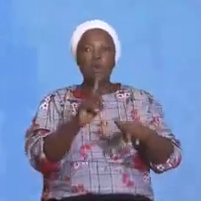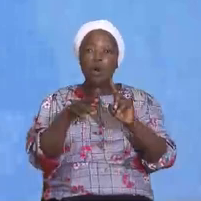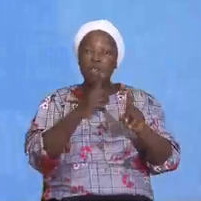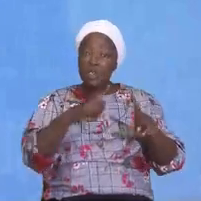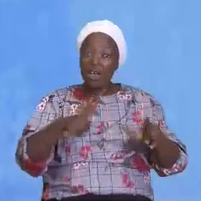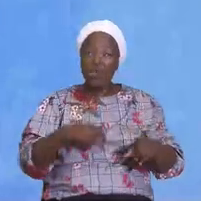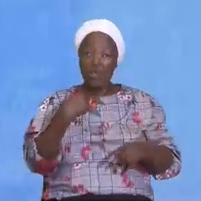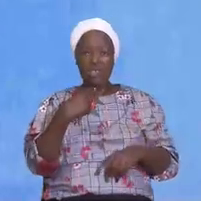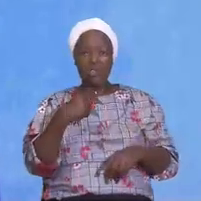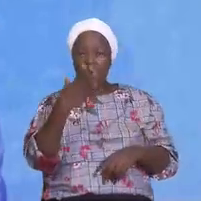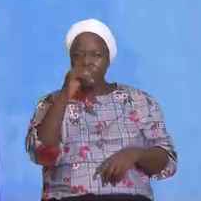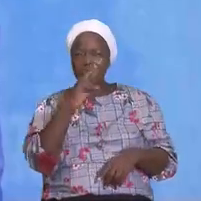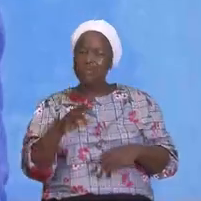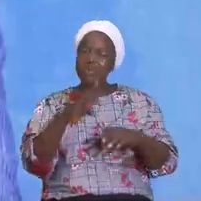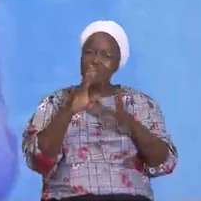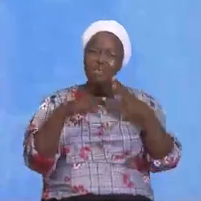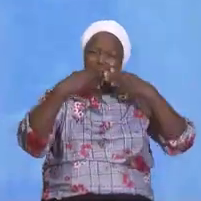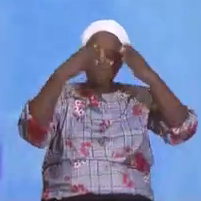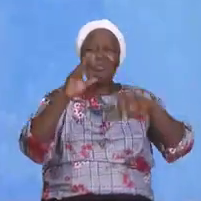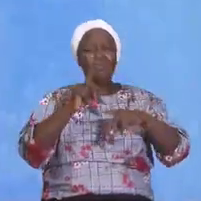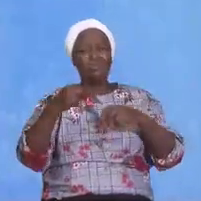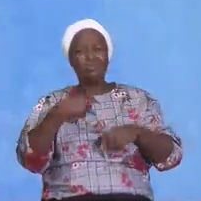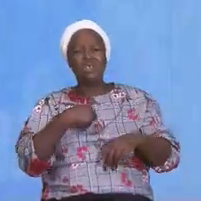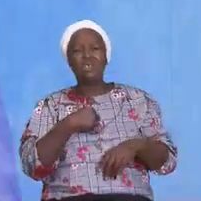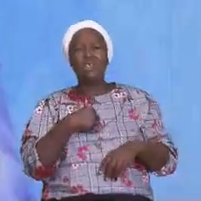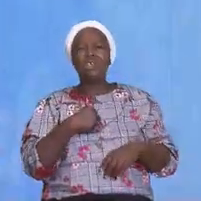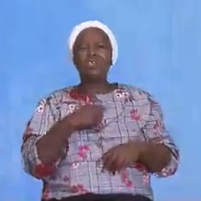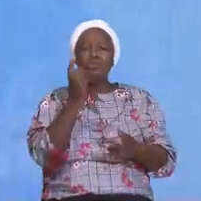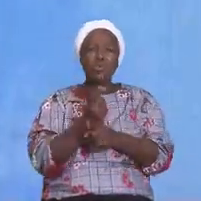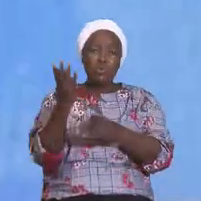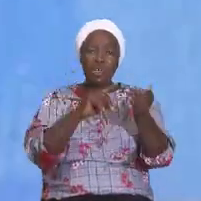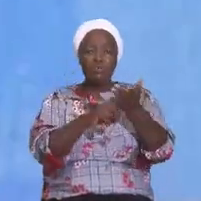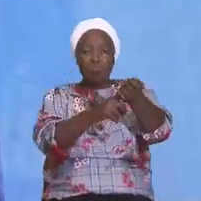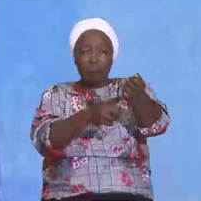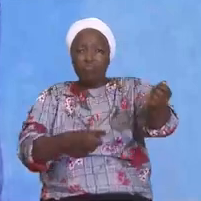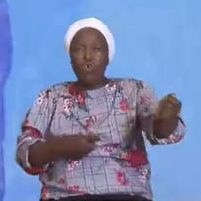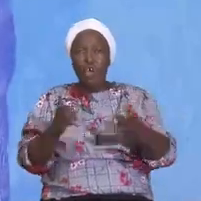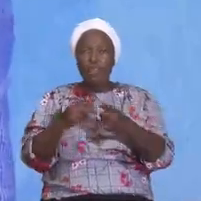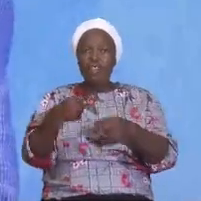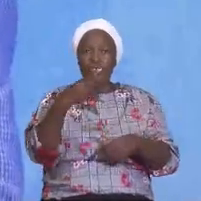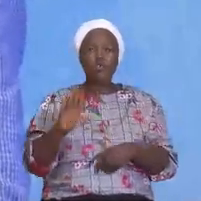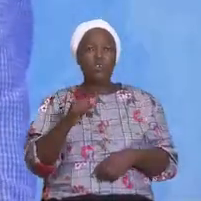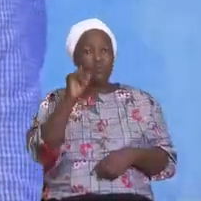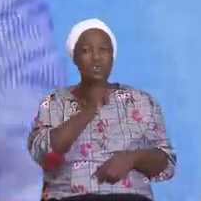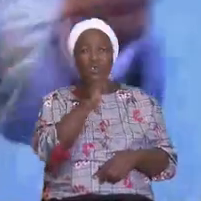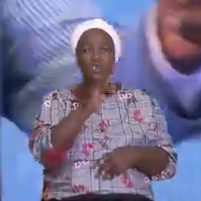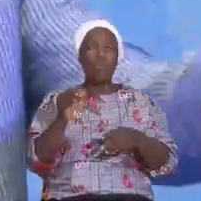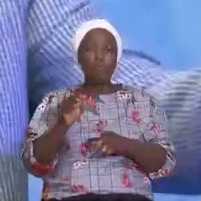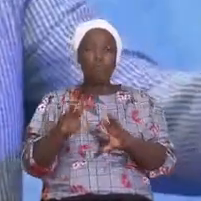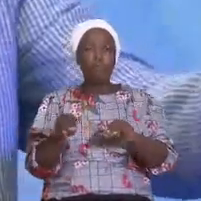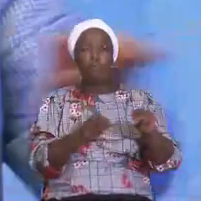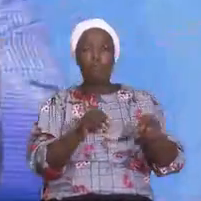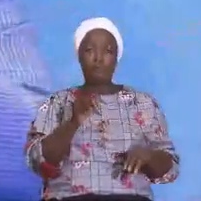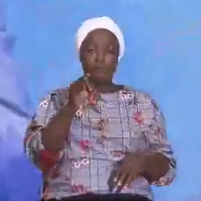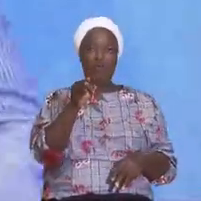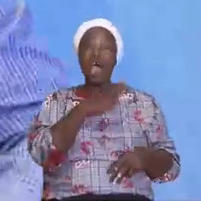Les cris n'ont pas divisé la mer Rouge. Mais le Seigneur dit, pourquoi est-ce que tu cries? Étends